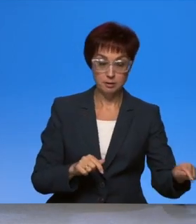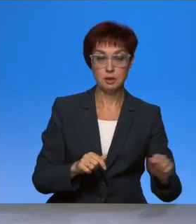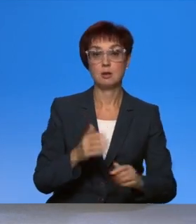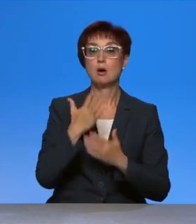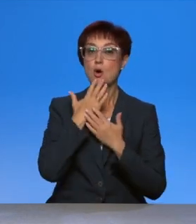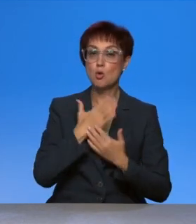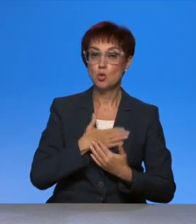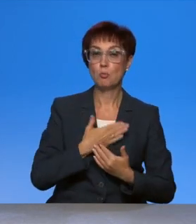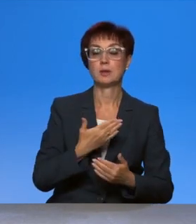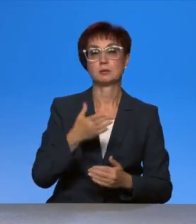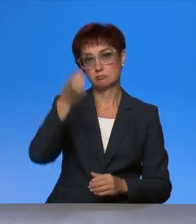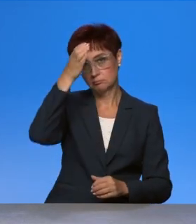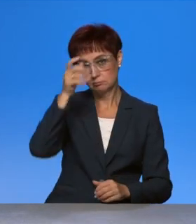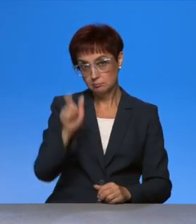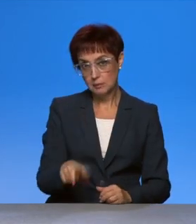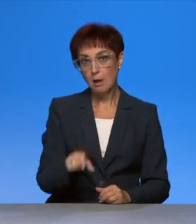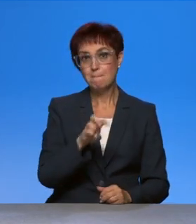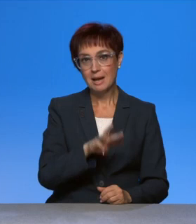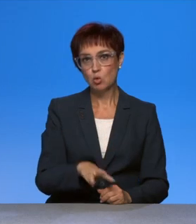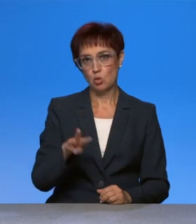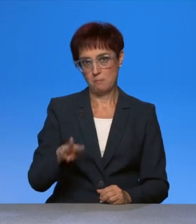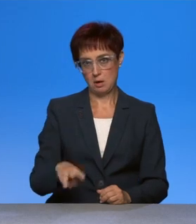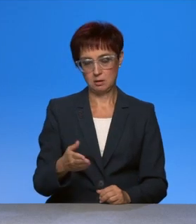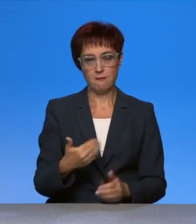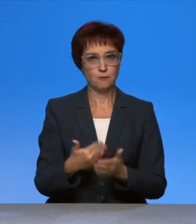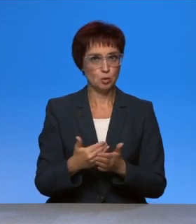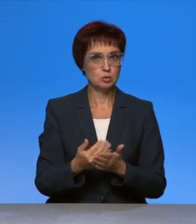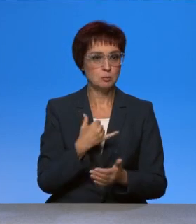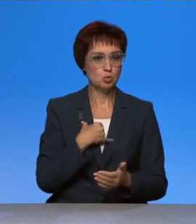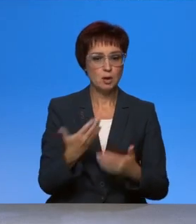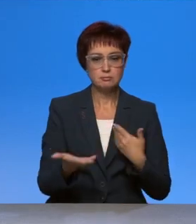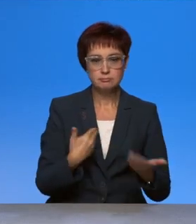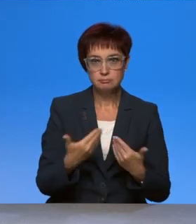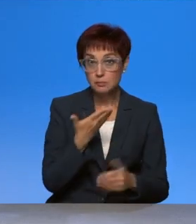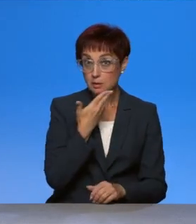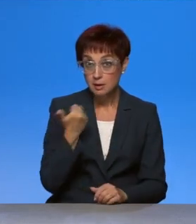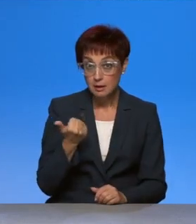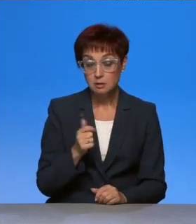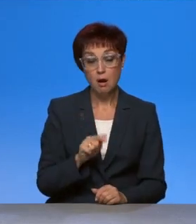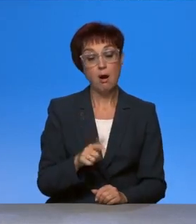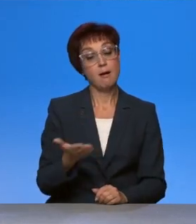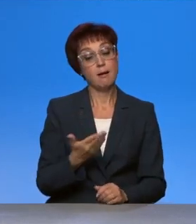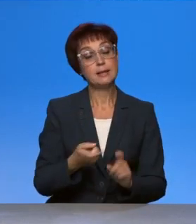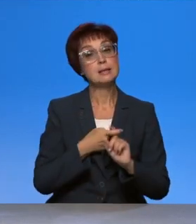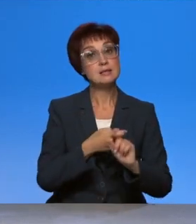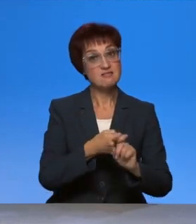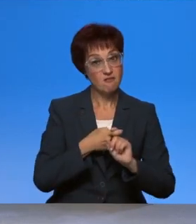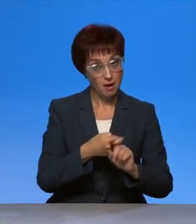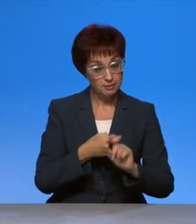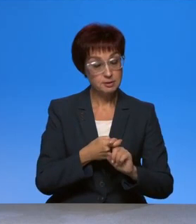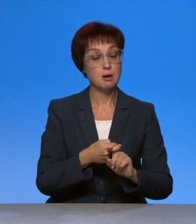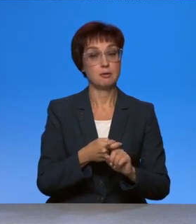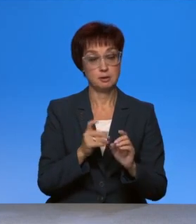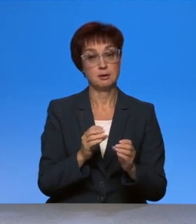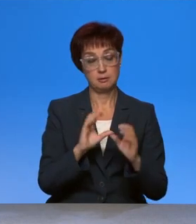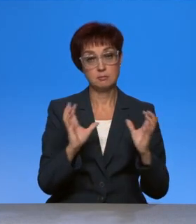И вроде бы у нас нету никаких взаимоотношений. А какие вот такие вот незримые связи нас постоянно связывали. Поэтому,